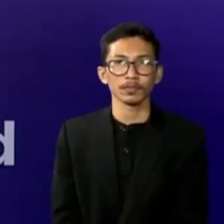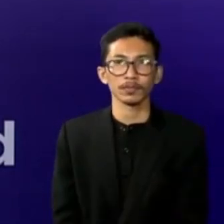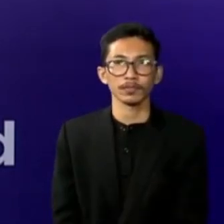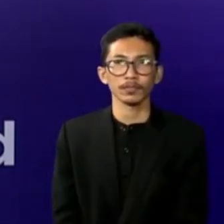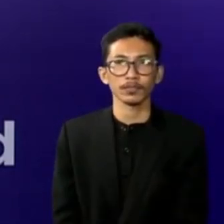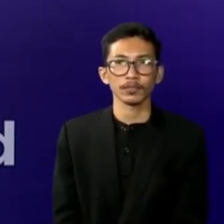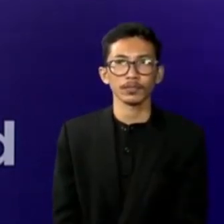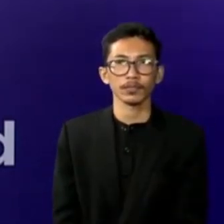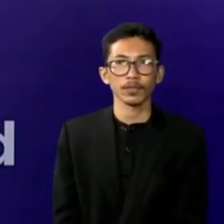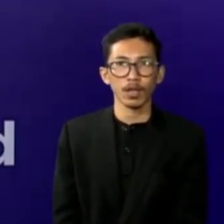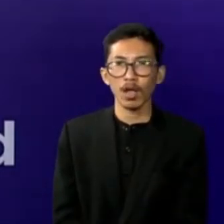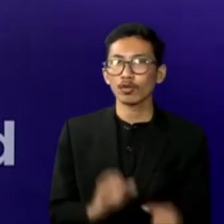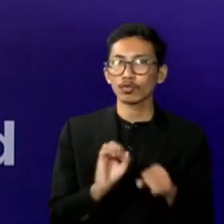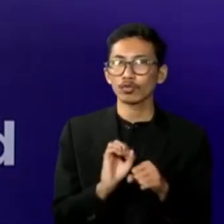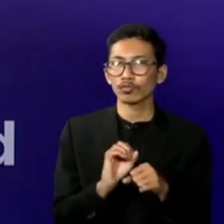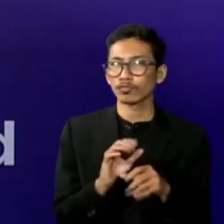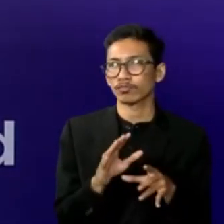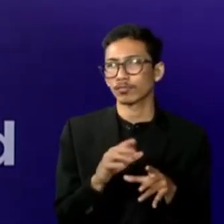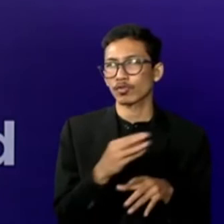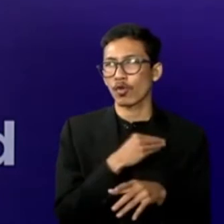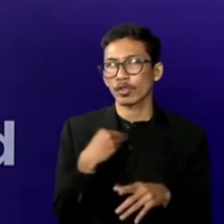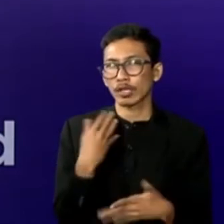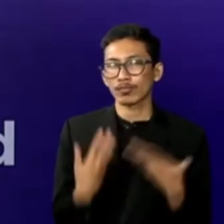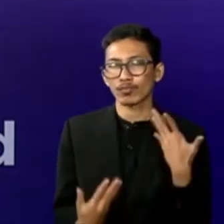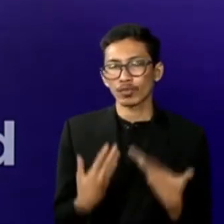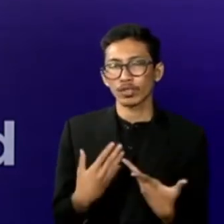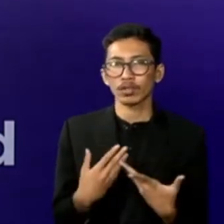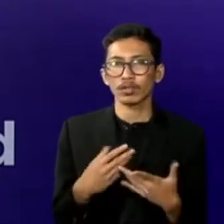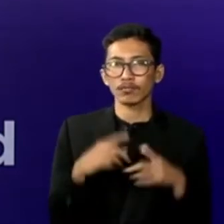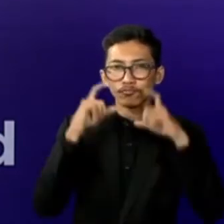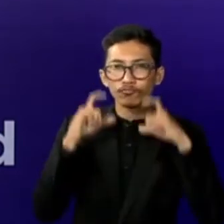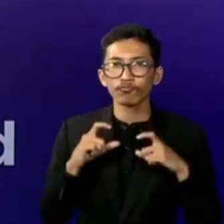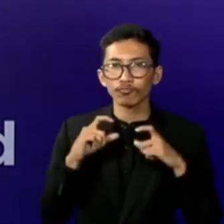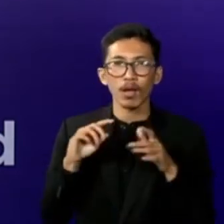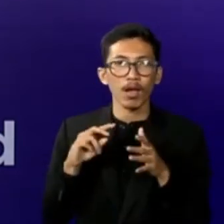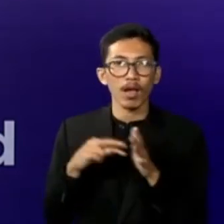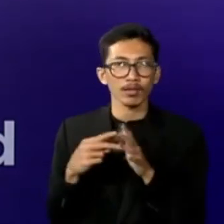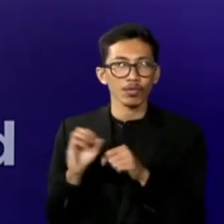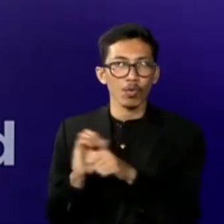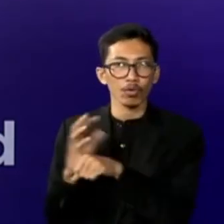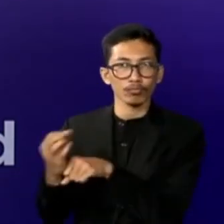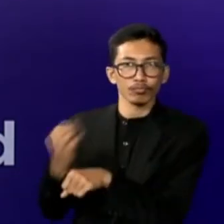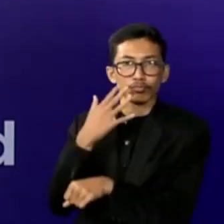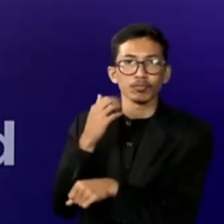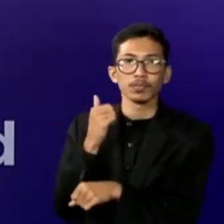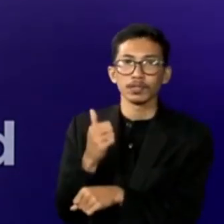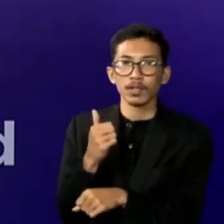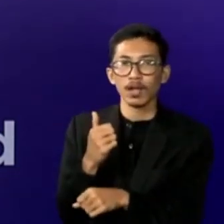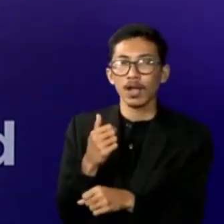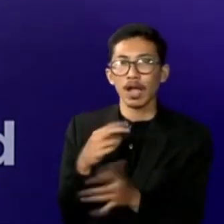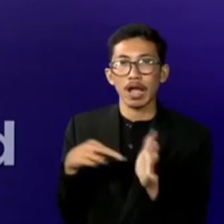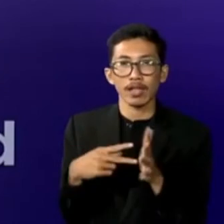melepas masker atau pada sebagainya Nah kalau itu benar berarti di tempat-tempat gedung yang